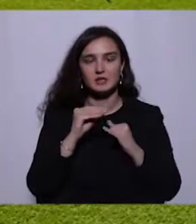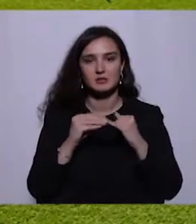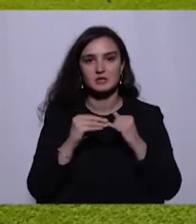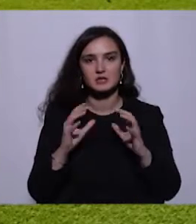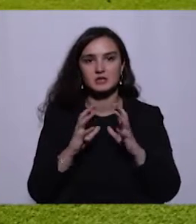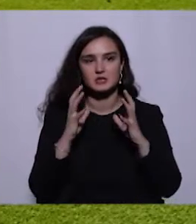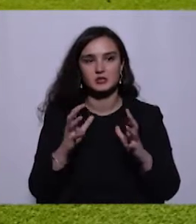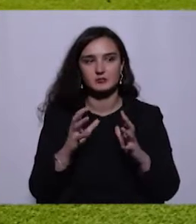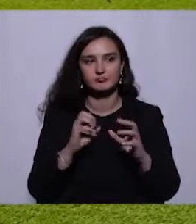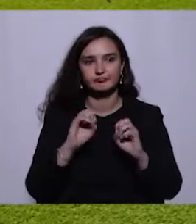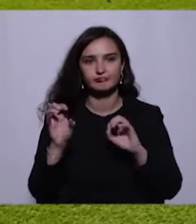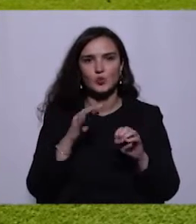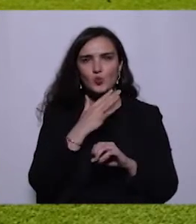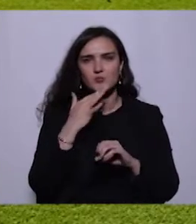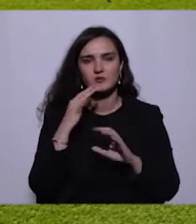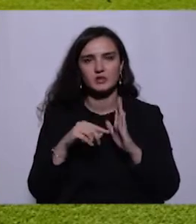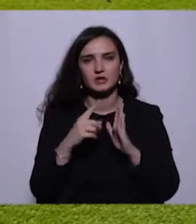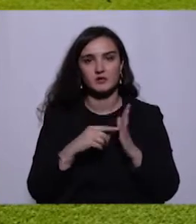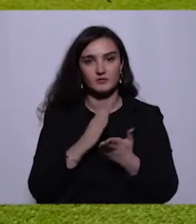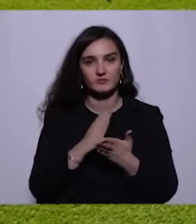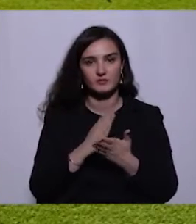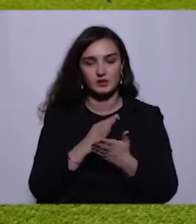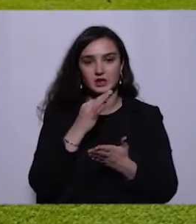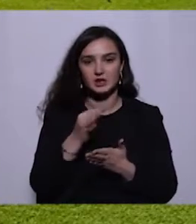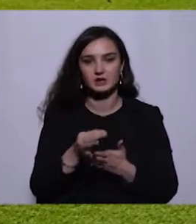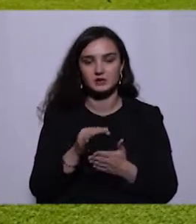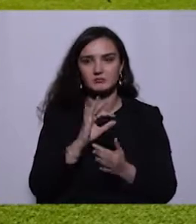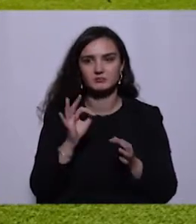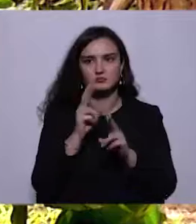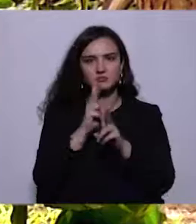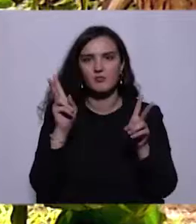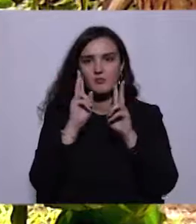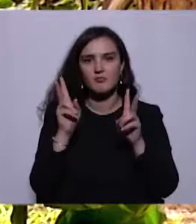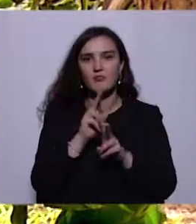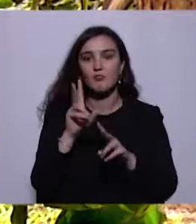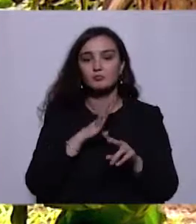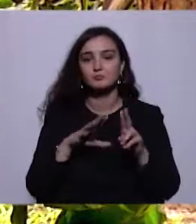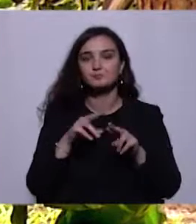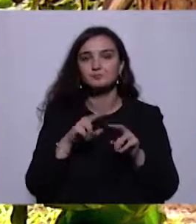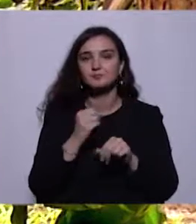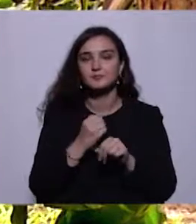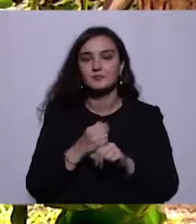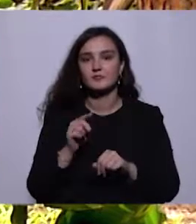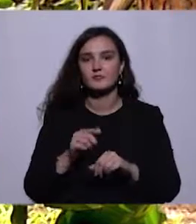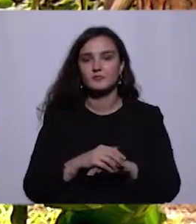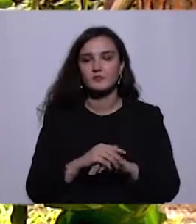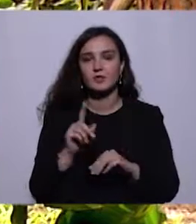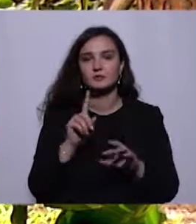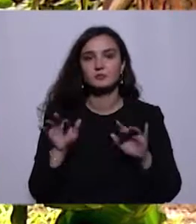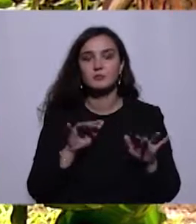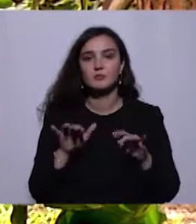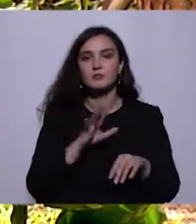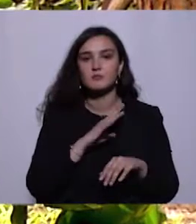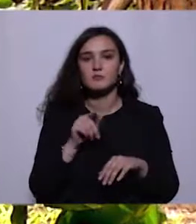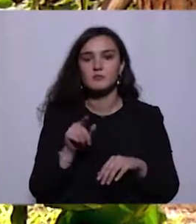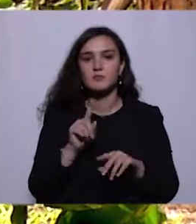დედამიწაზე მიმოპნეული უამრავ კითხვას ბადებს თქო გითხარით. არავინ იცის, ვინ ააგო ეს მეგალითები, რა